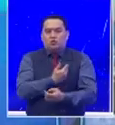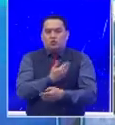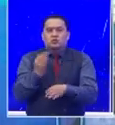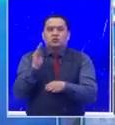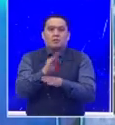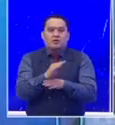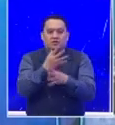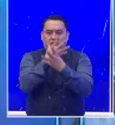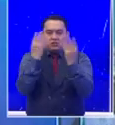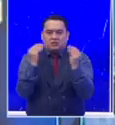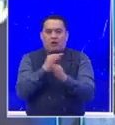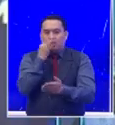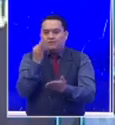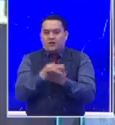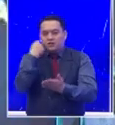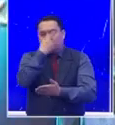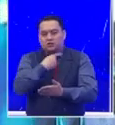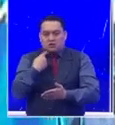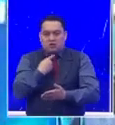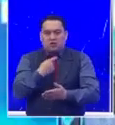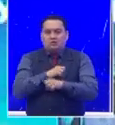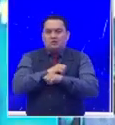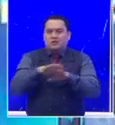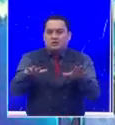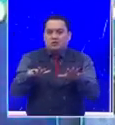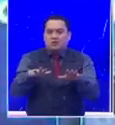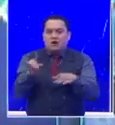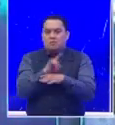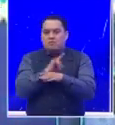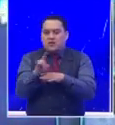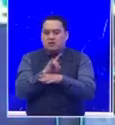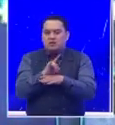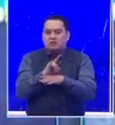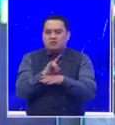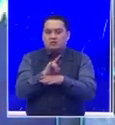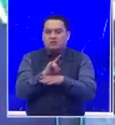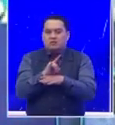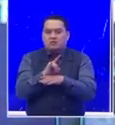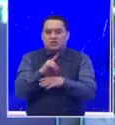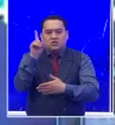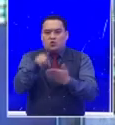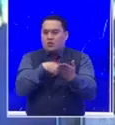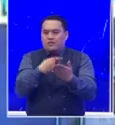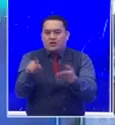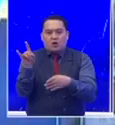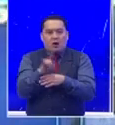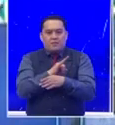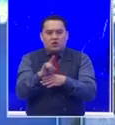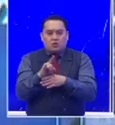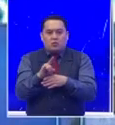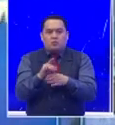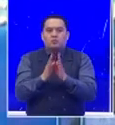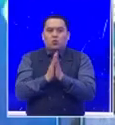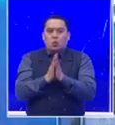также не забывайте об ответственности за распространение фейковой информации. Если вы не уверены, что эта информация не фейковая,